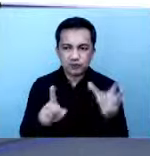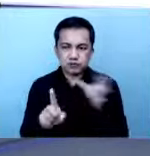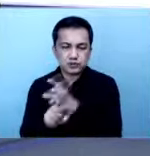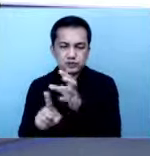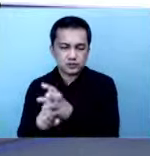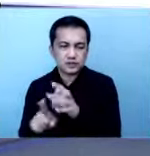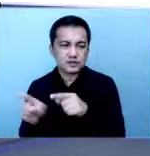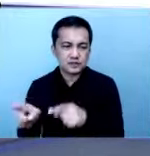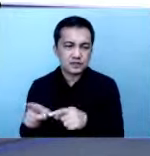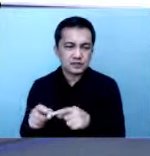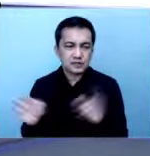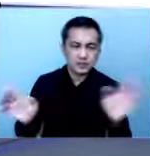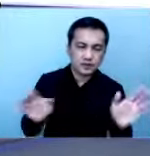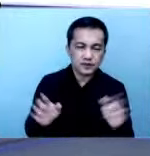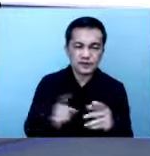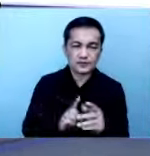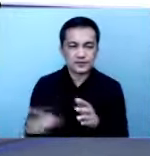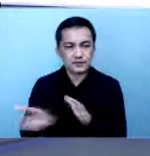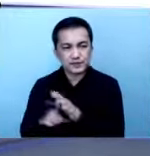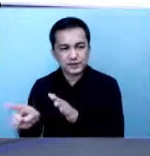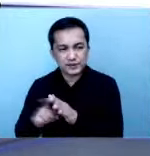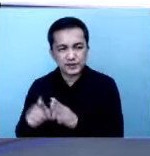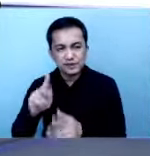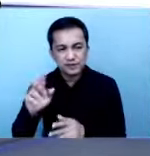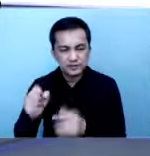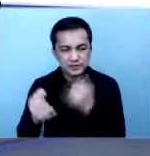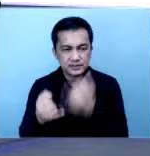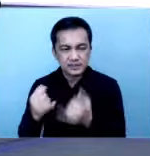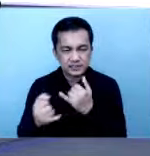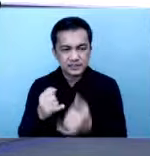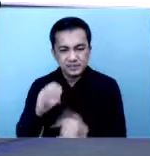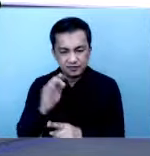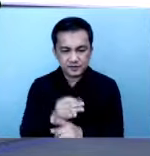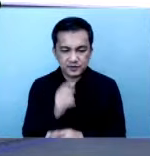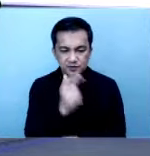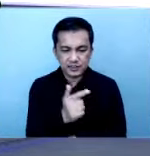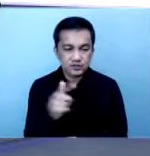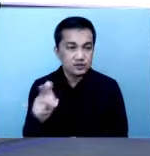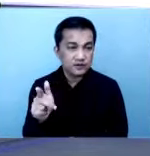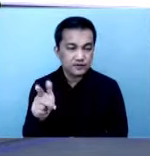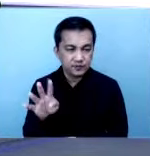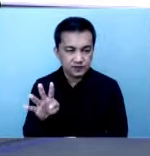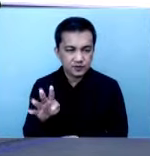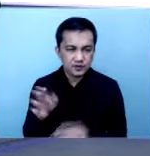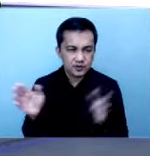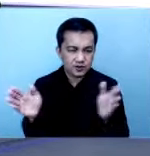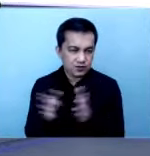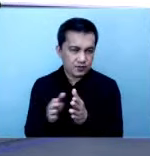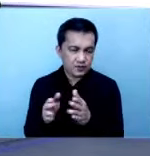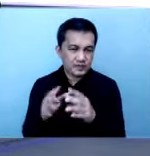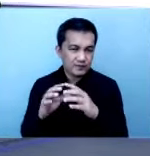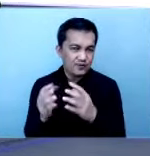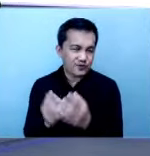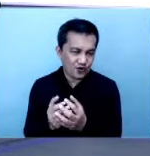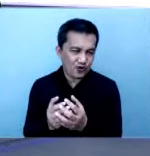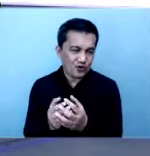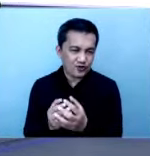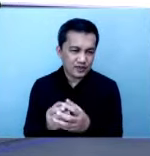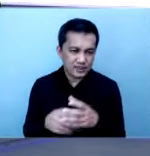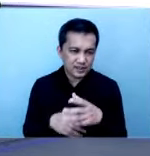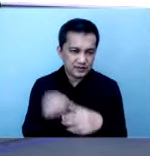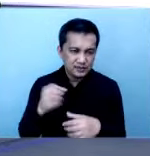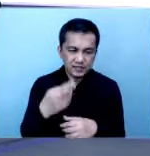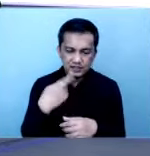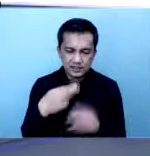mga otoridad si Teves. Hanggang sa nitong February 2024, lumiit ang kanyang bundo nang maglabas ng red notice